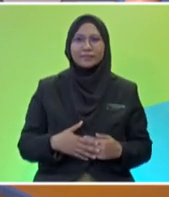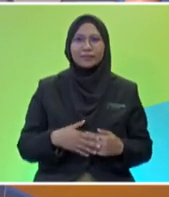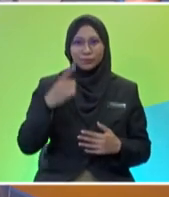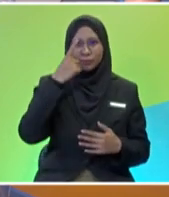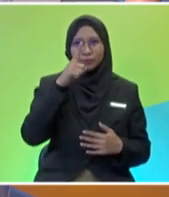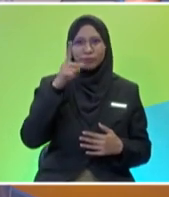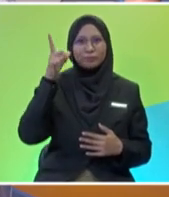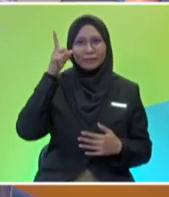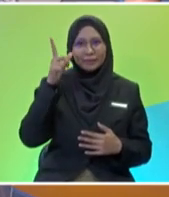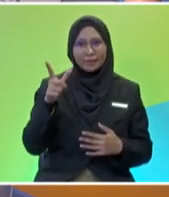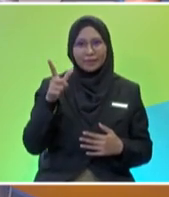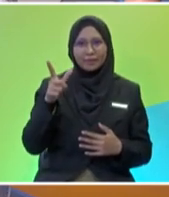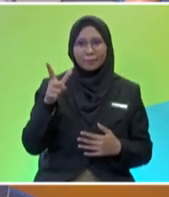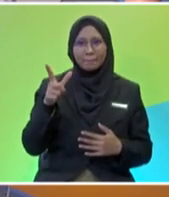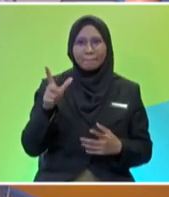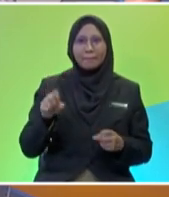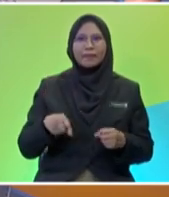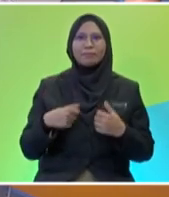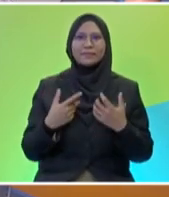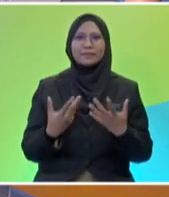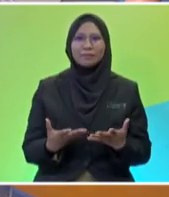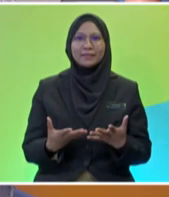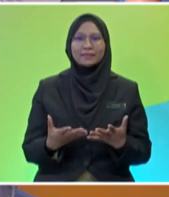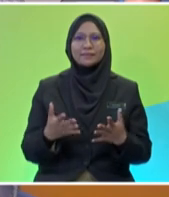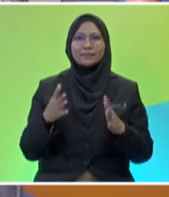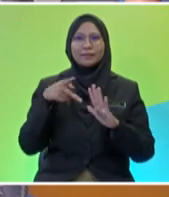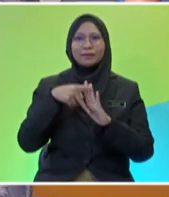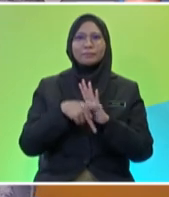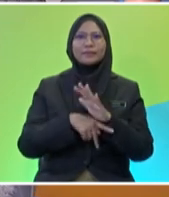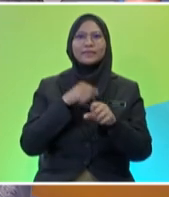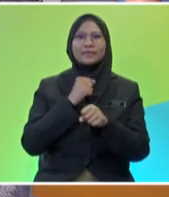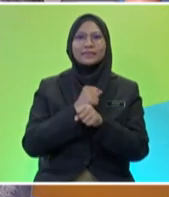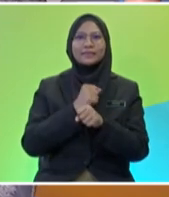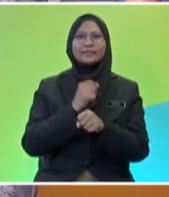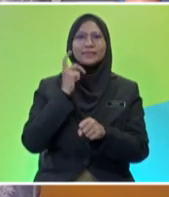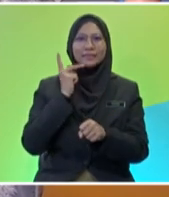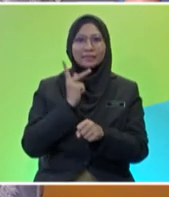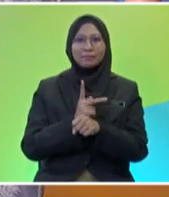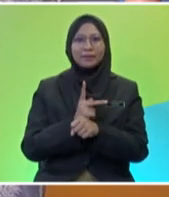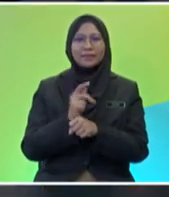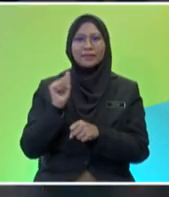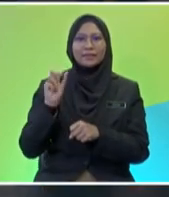bagaimana mereka mengamalkan amal yang berhemat ini